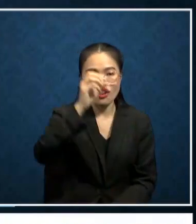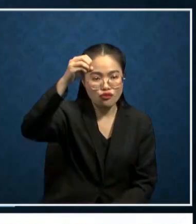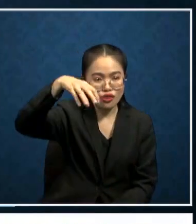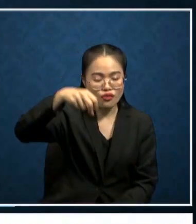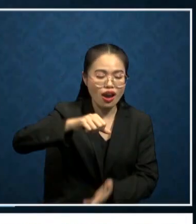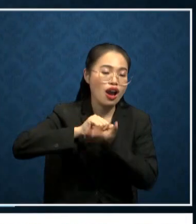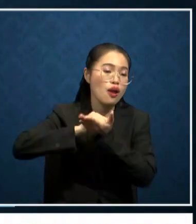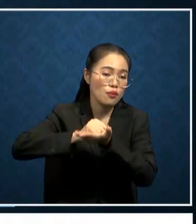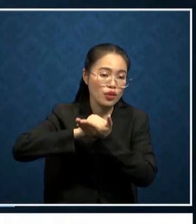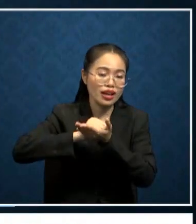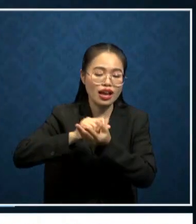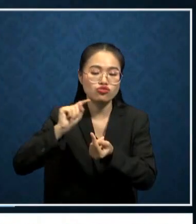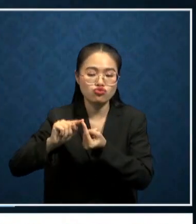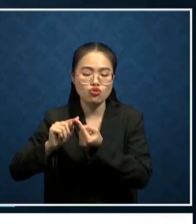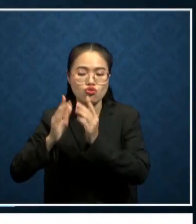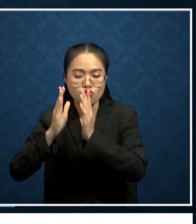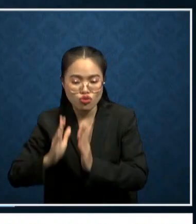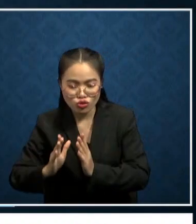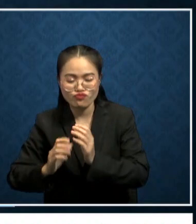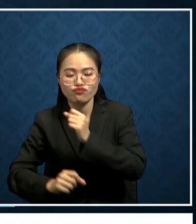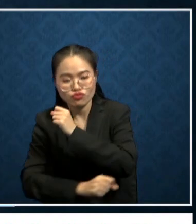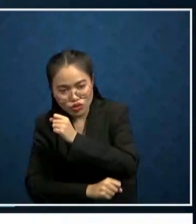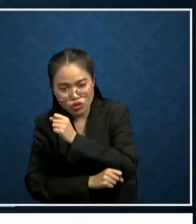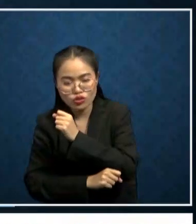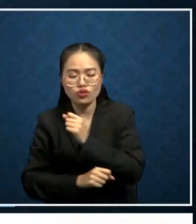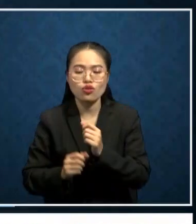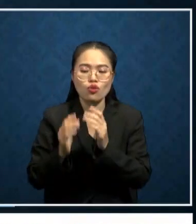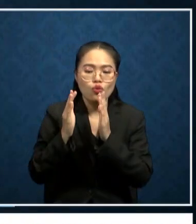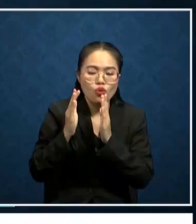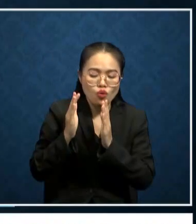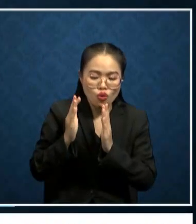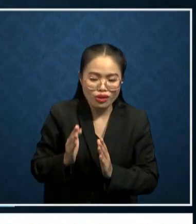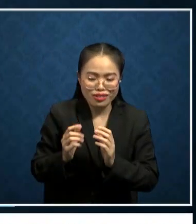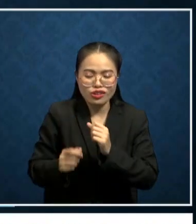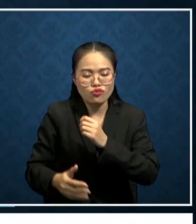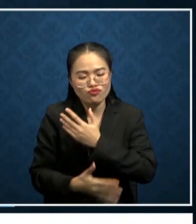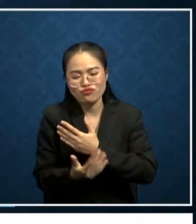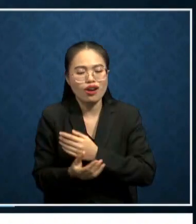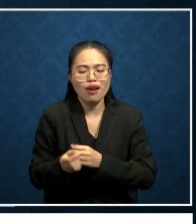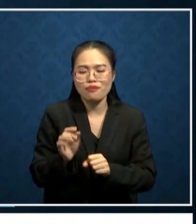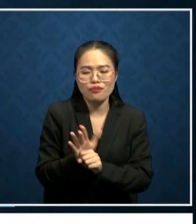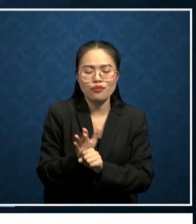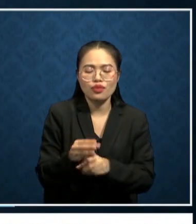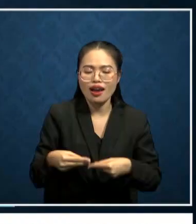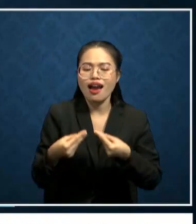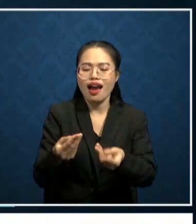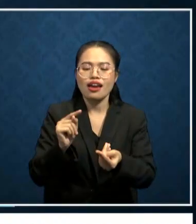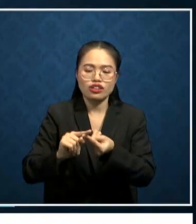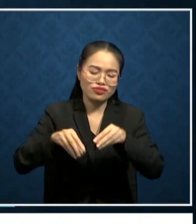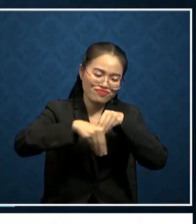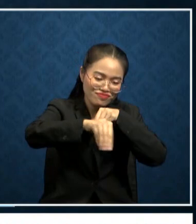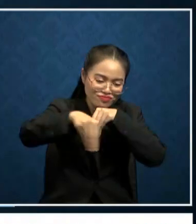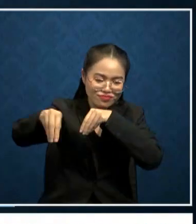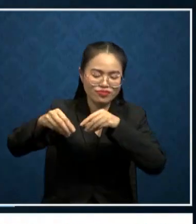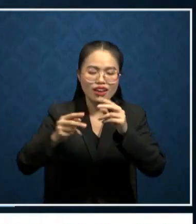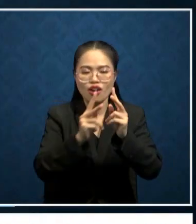ไฟฟ้าด้อยผู้ด้อยโอกาสนะครับแล้วก็เพื่อให้บริการไฟฟ้าอย่างทั่วถึงส่งเสริมนโยบายการกระจายสู่ความเจริญไปสู่